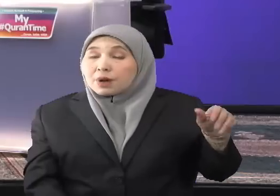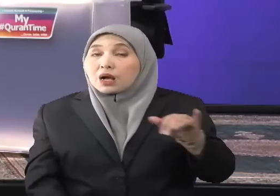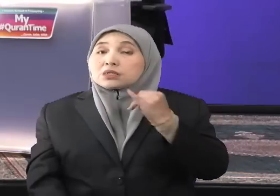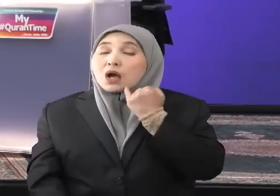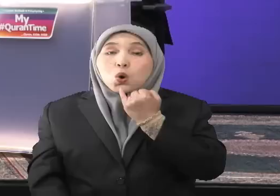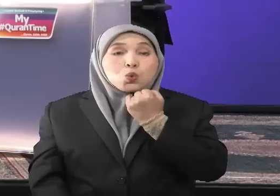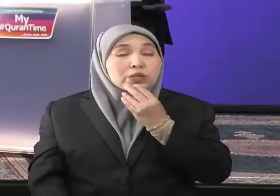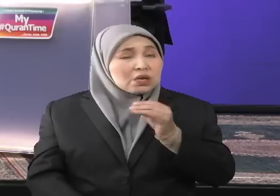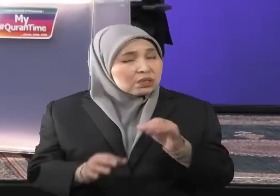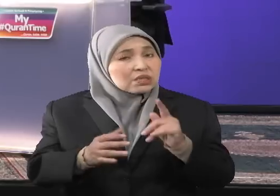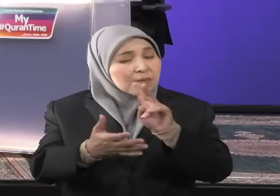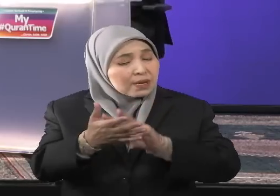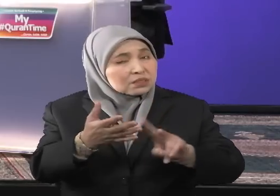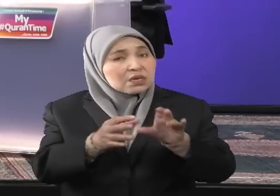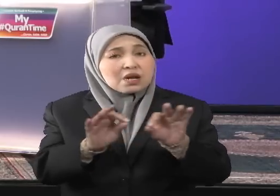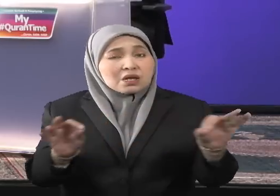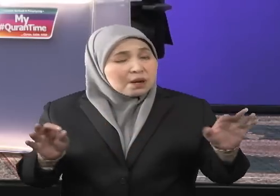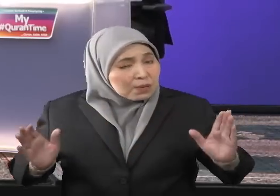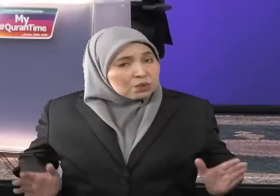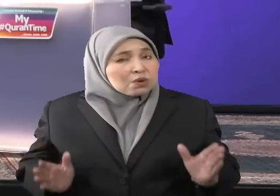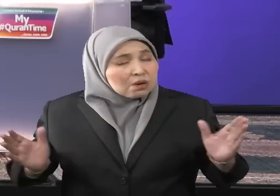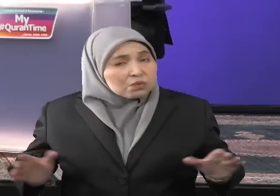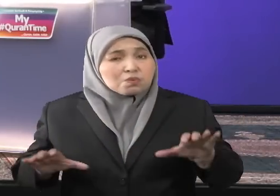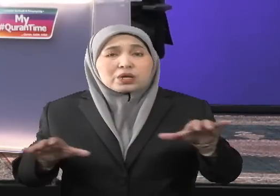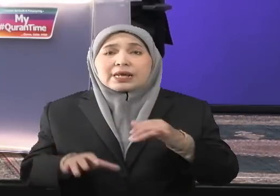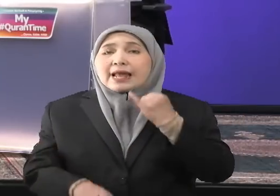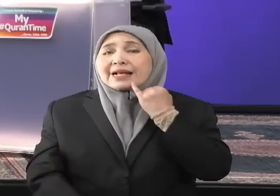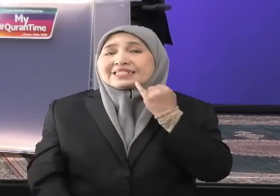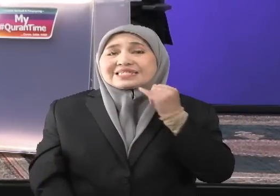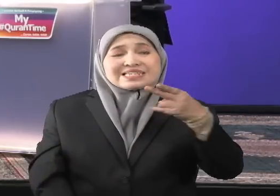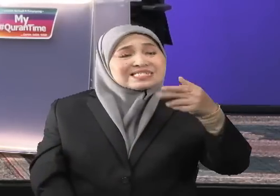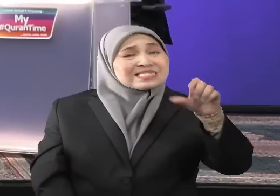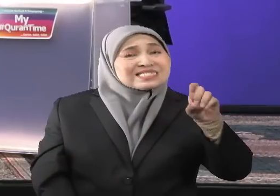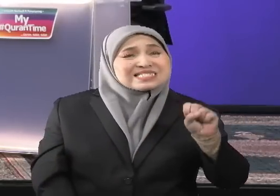kalau kita baca lain yang mendorong mereka untuk bab ini adalah